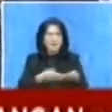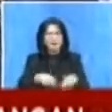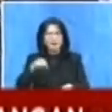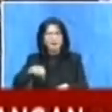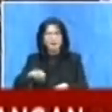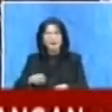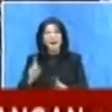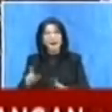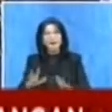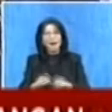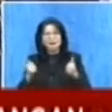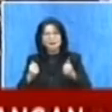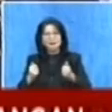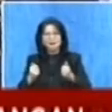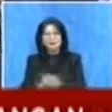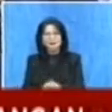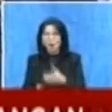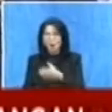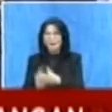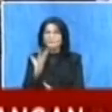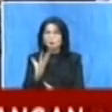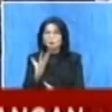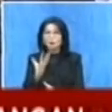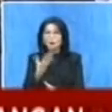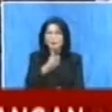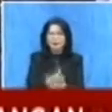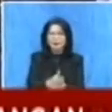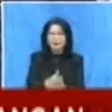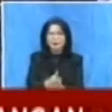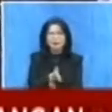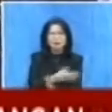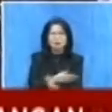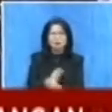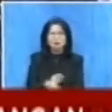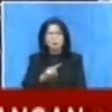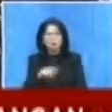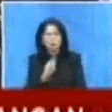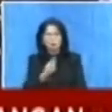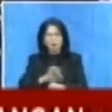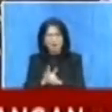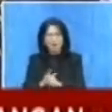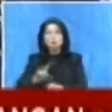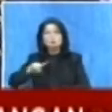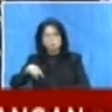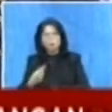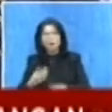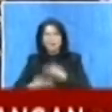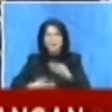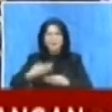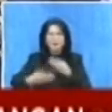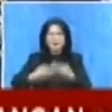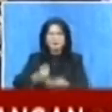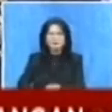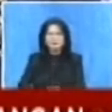membuahkan hasil. Mesin pertumbuhan yang tertahan di awal pandemi sudah mulai bergerak. Di kuartal